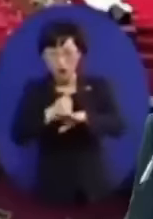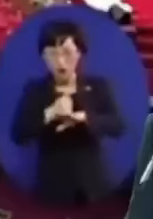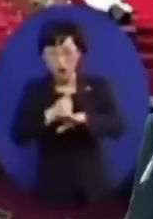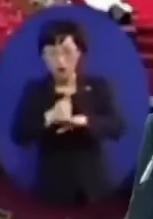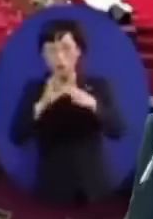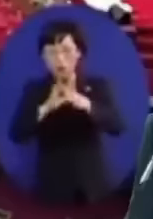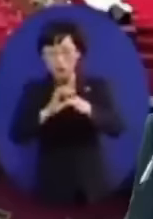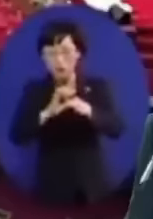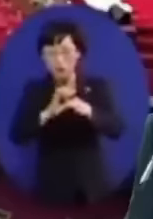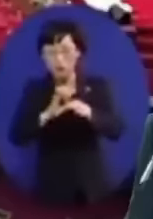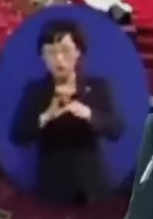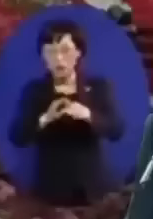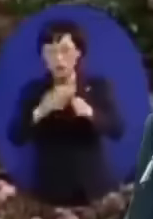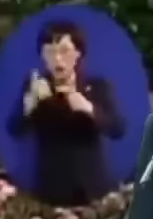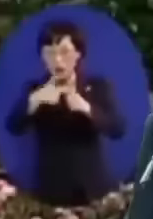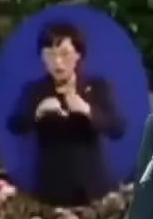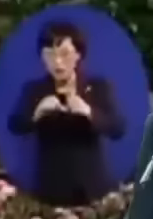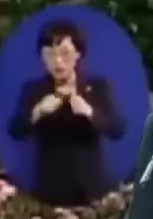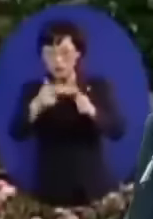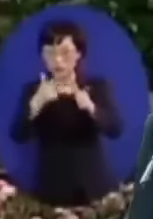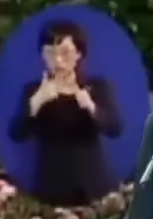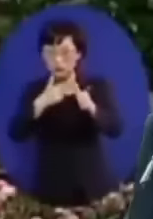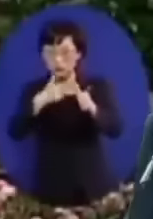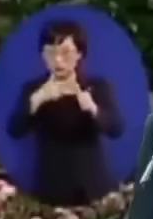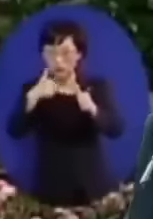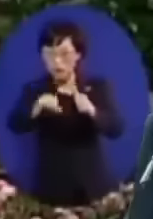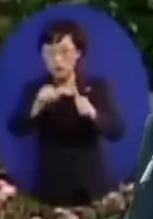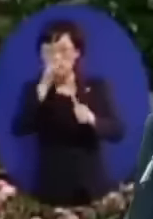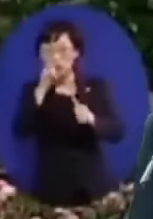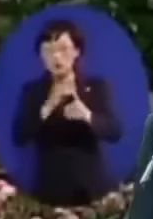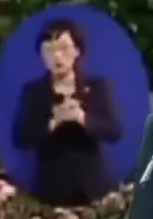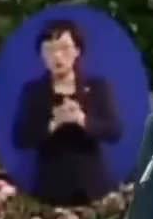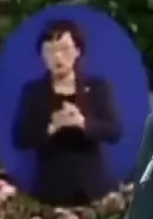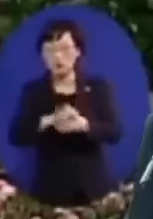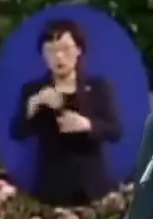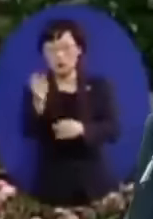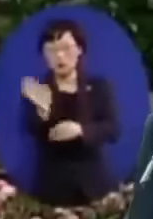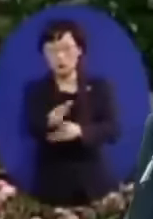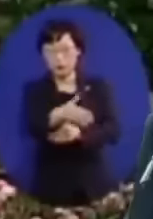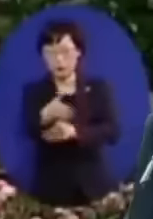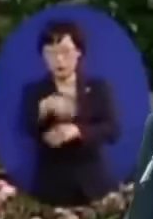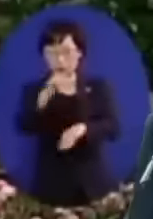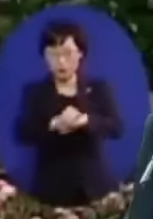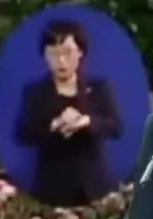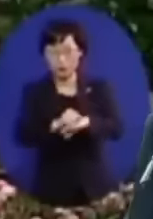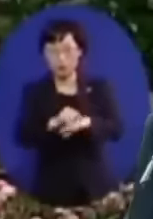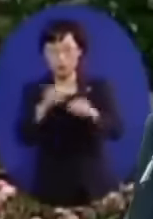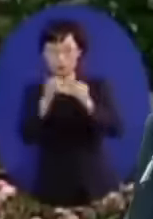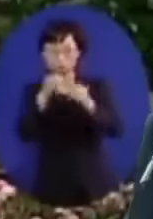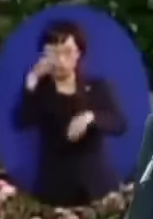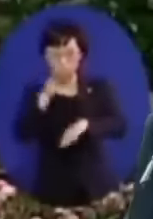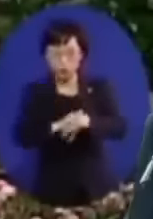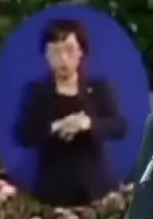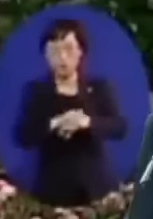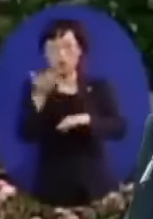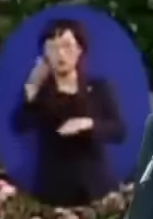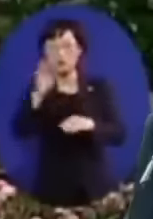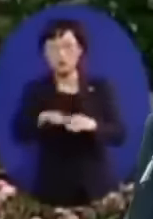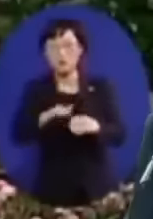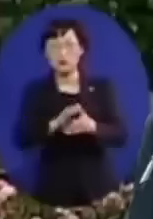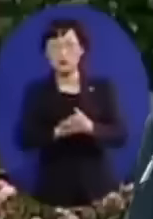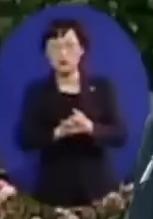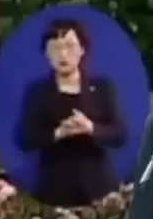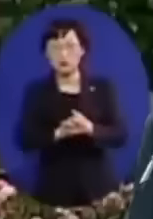출신이었지만 시를 많이 쓰고 문장에 뛰어난 정조 대왕 때 규장각을 운영하는